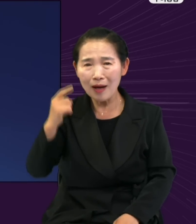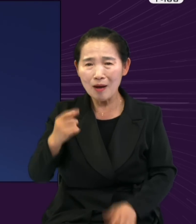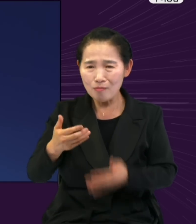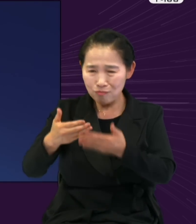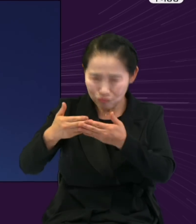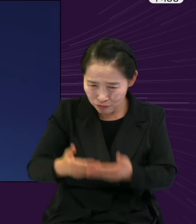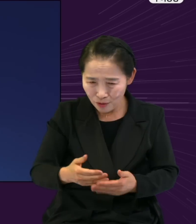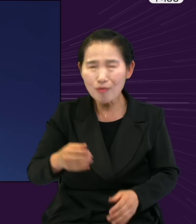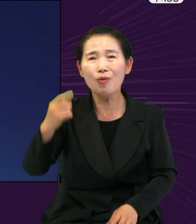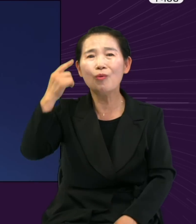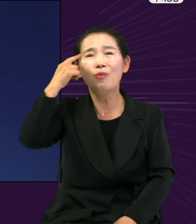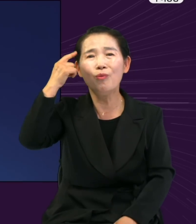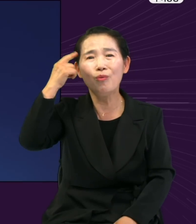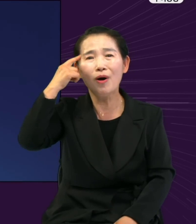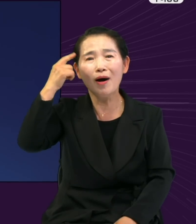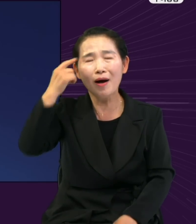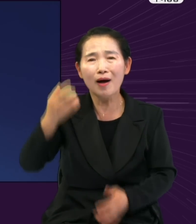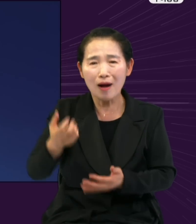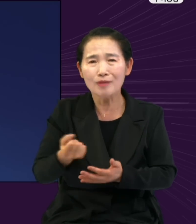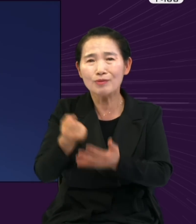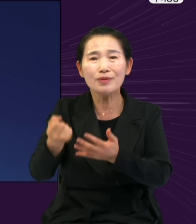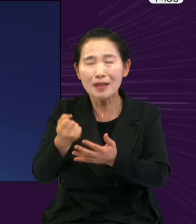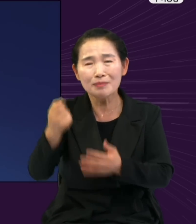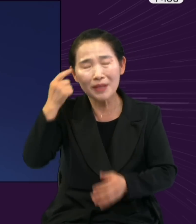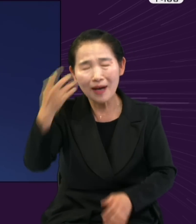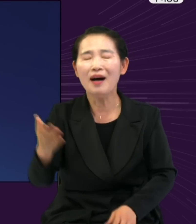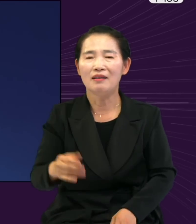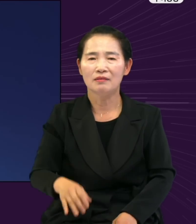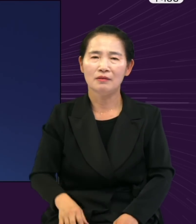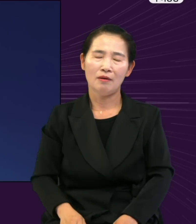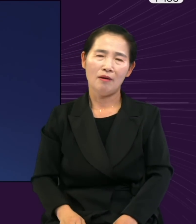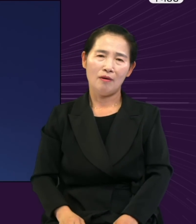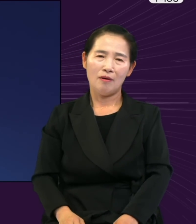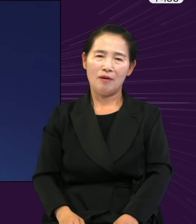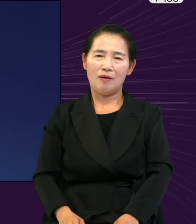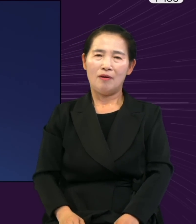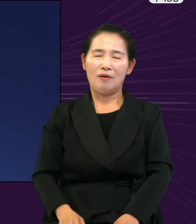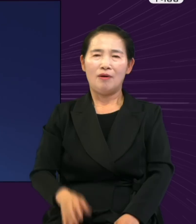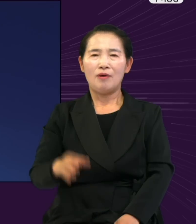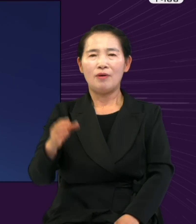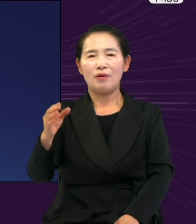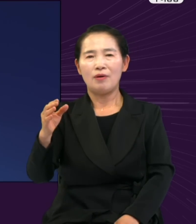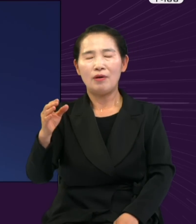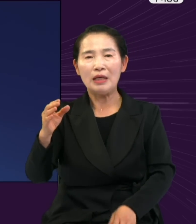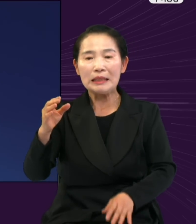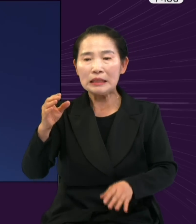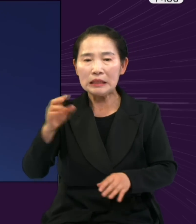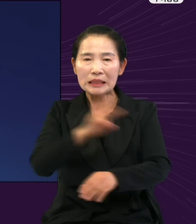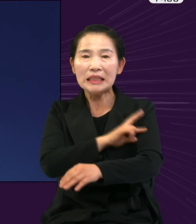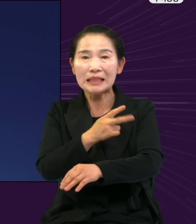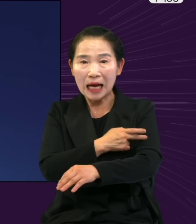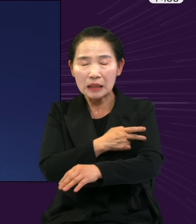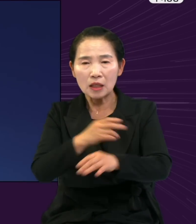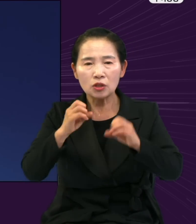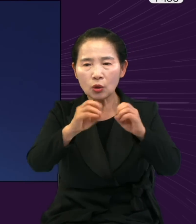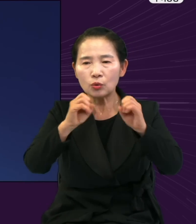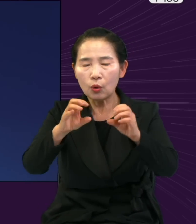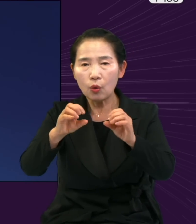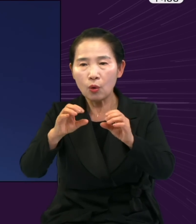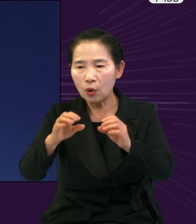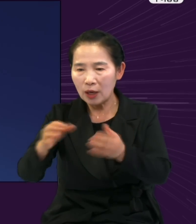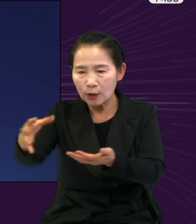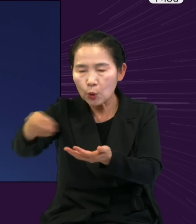될걸. 그랬더니 누군가가 그 글을 읽지 않았으면 좋겠다고.